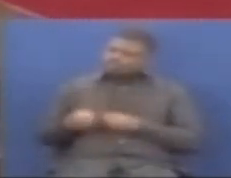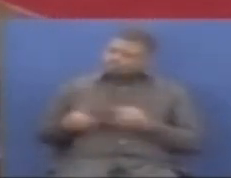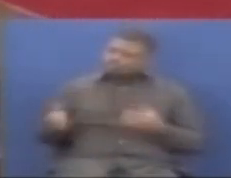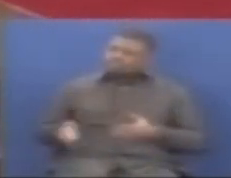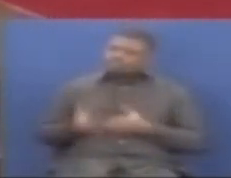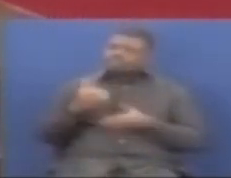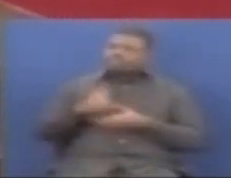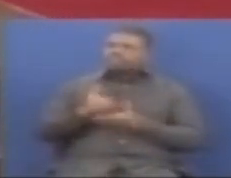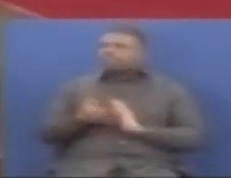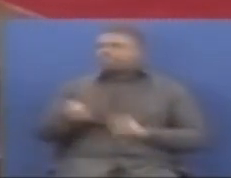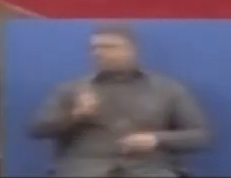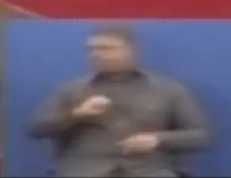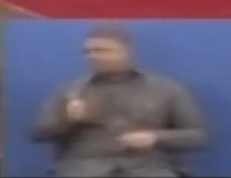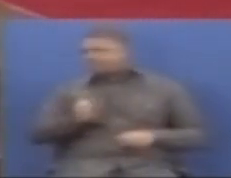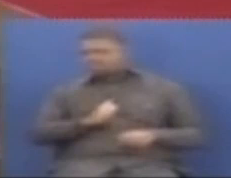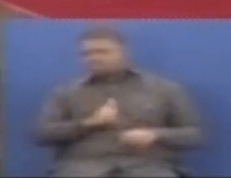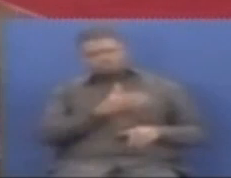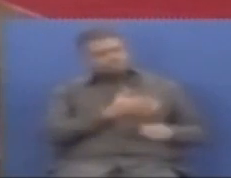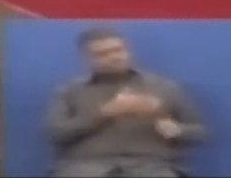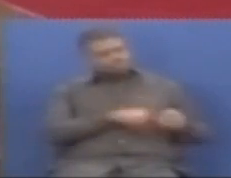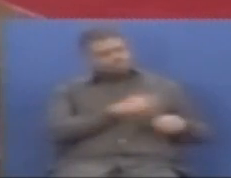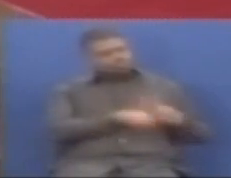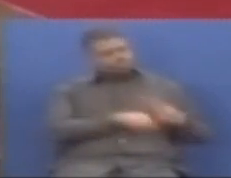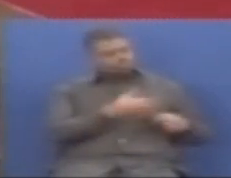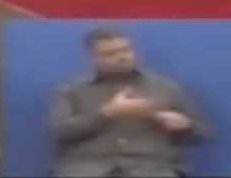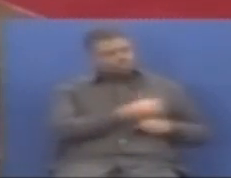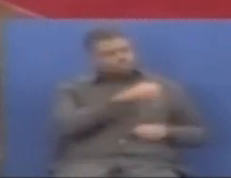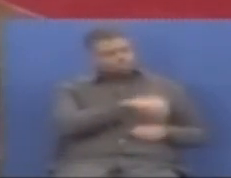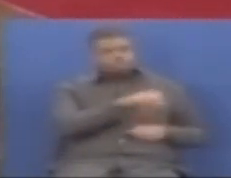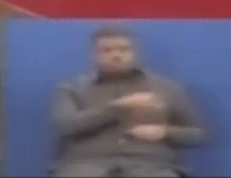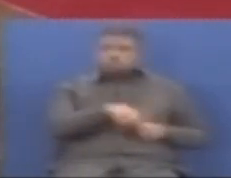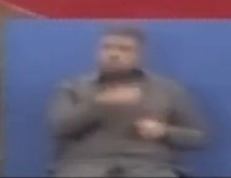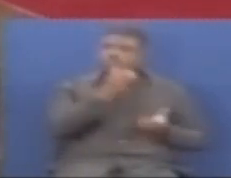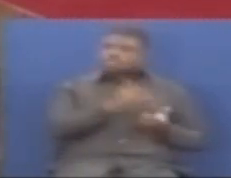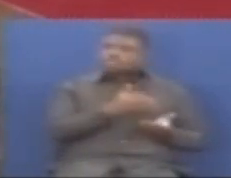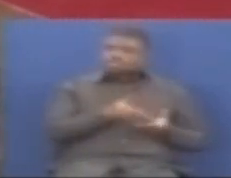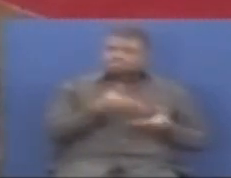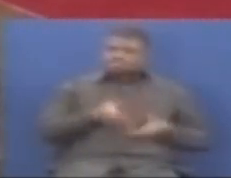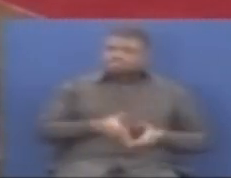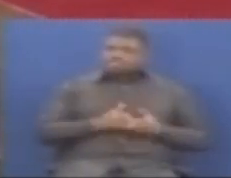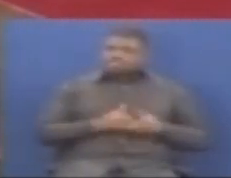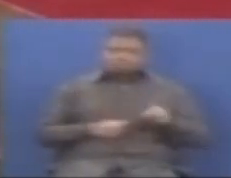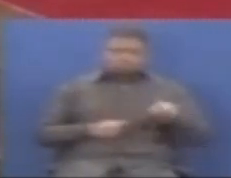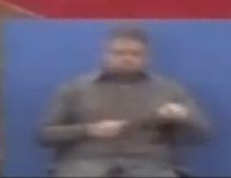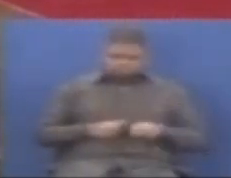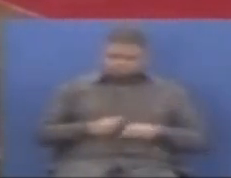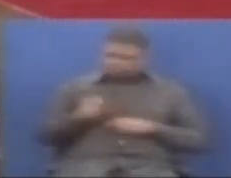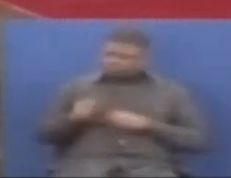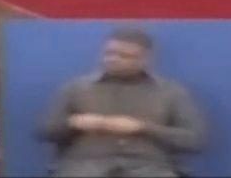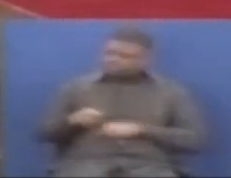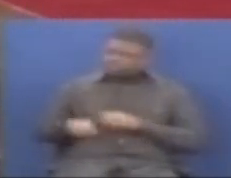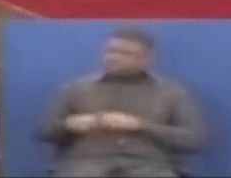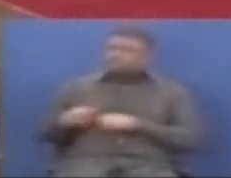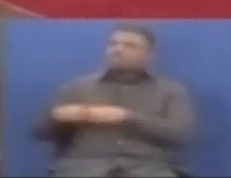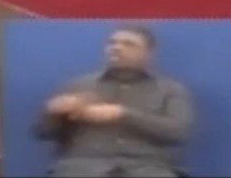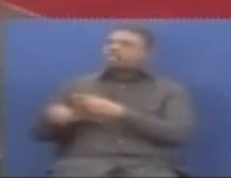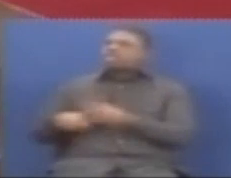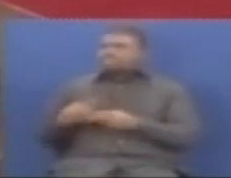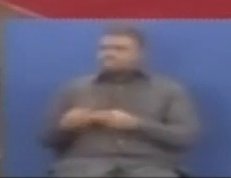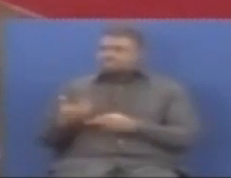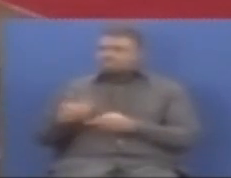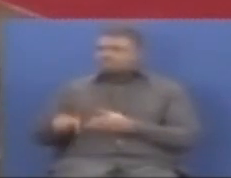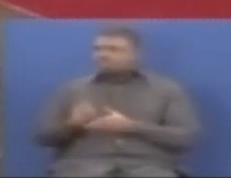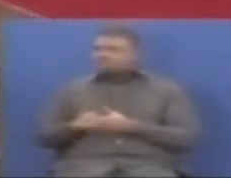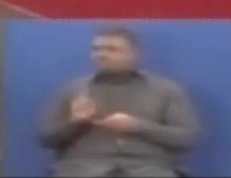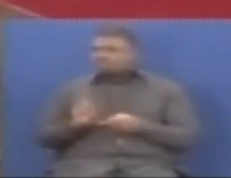TanTrade, balozi za Tanzania nje ya nchi, bodi za mazao, soko la bidhaa za mazao na sekta binafsi. Lengo la